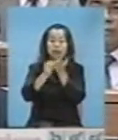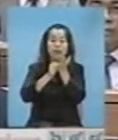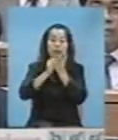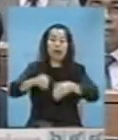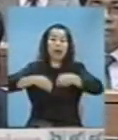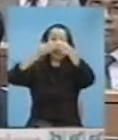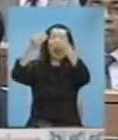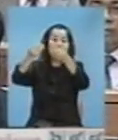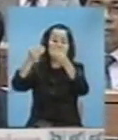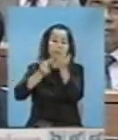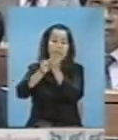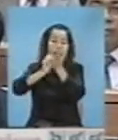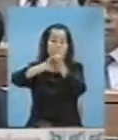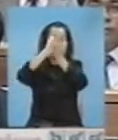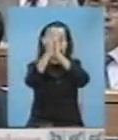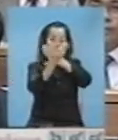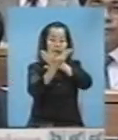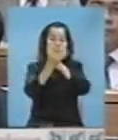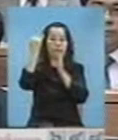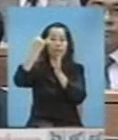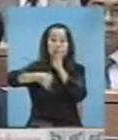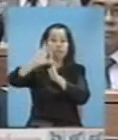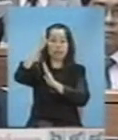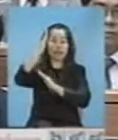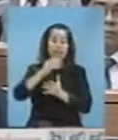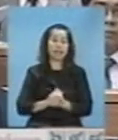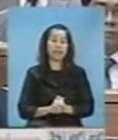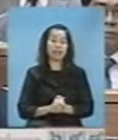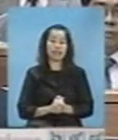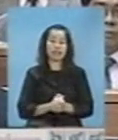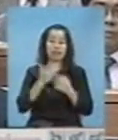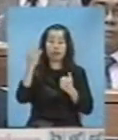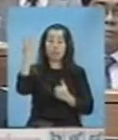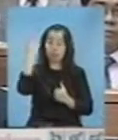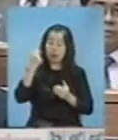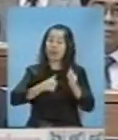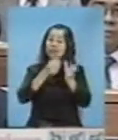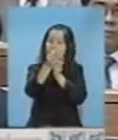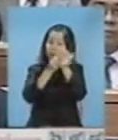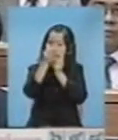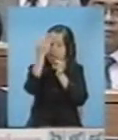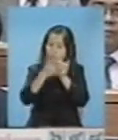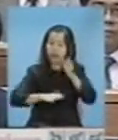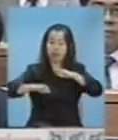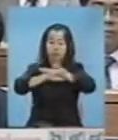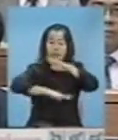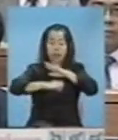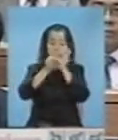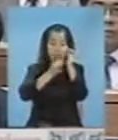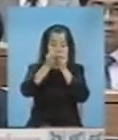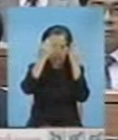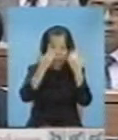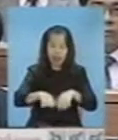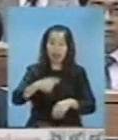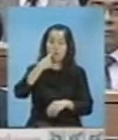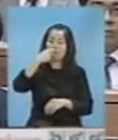ยอ้างประชาธิปไตยบังหน้าเมื่อวานกับผมก็ได้อธิบายหลักฐานให้ท่านประธานได้ทราบแล้วขอย้ำ